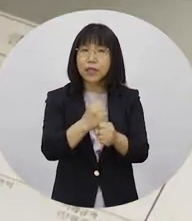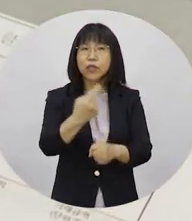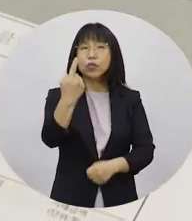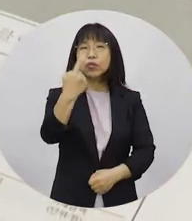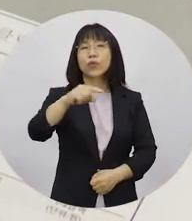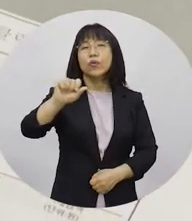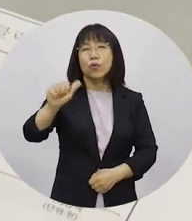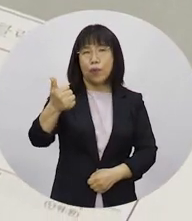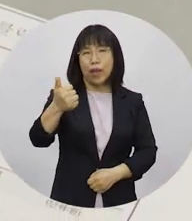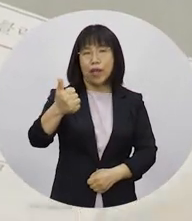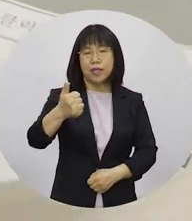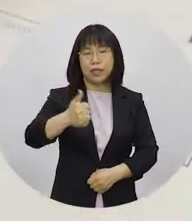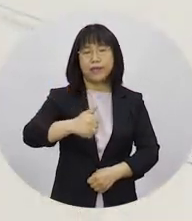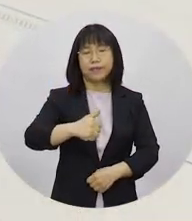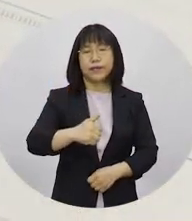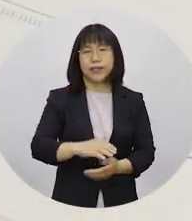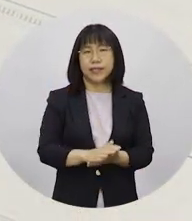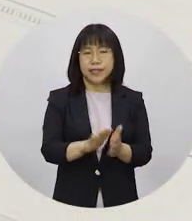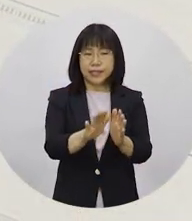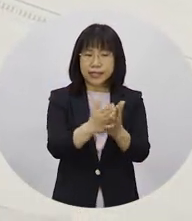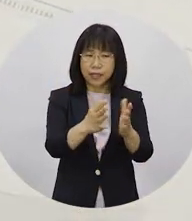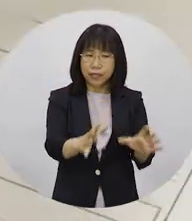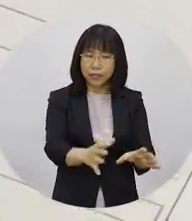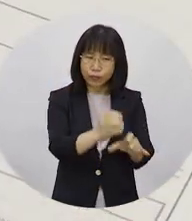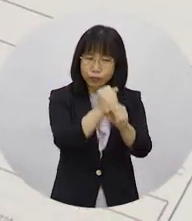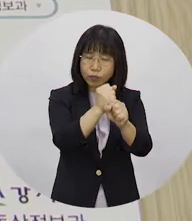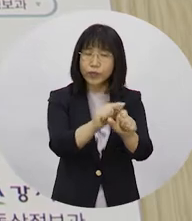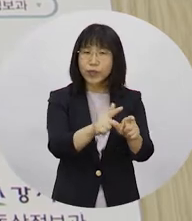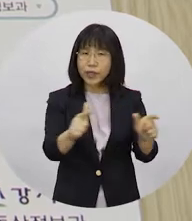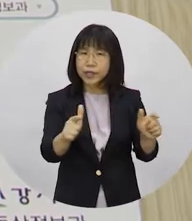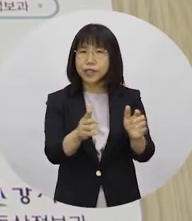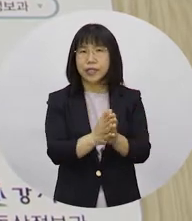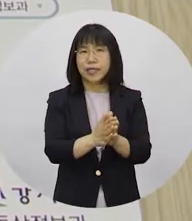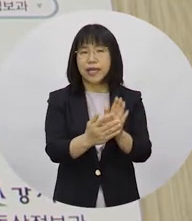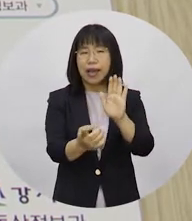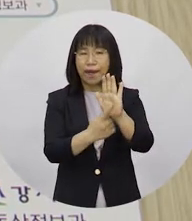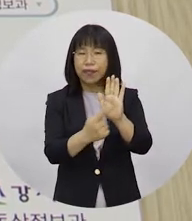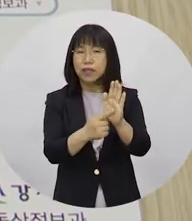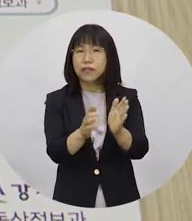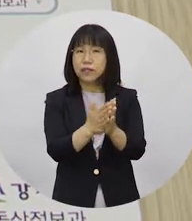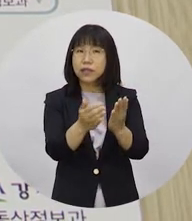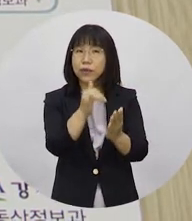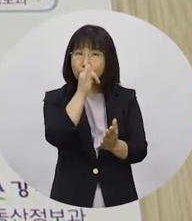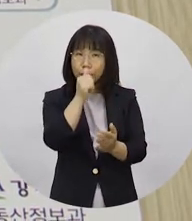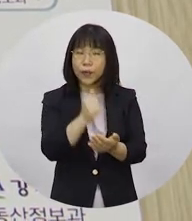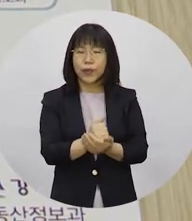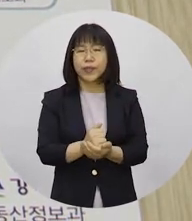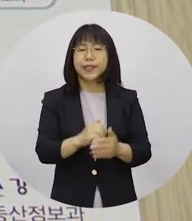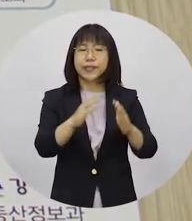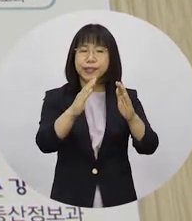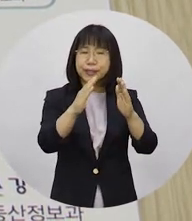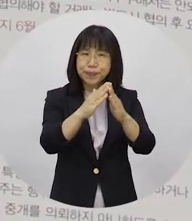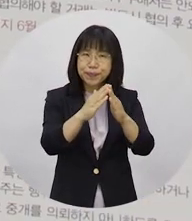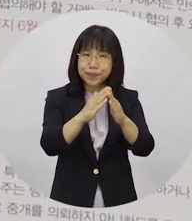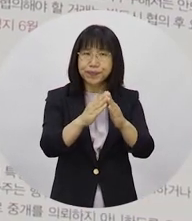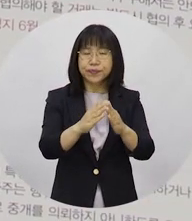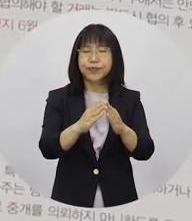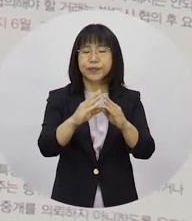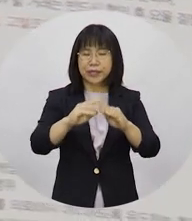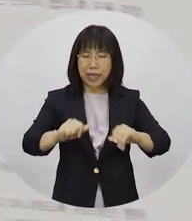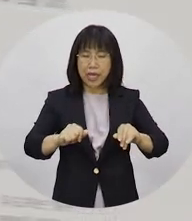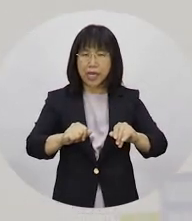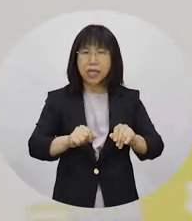담겨있습니다 총 1500 부가 제작된 이번 가이드북은 책의 주요 내용의 함축해서 다만 리플리 꽈 함께